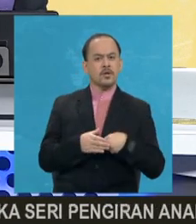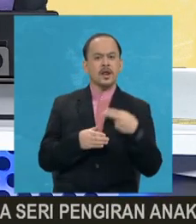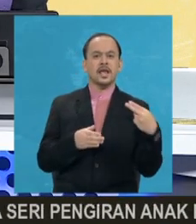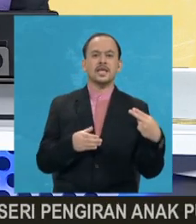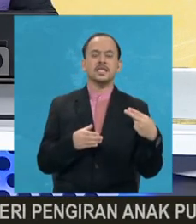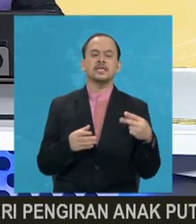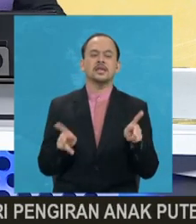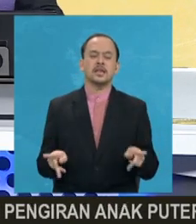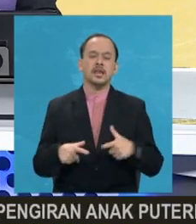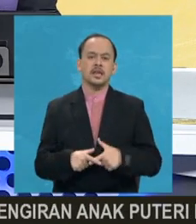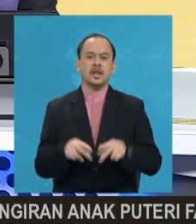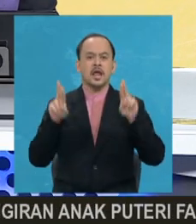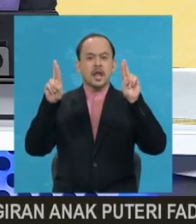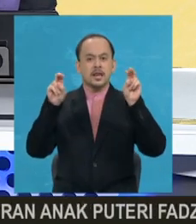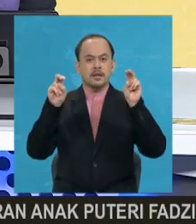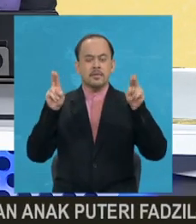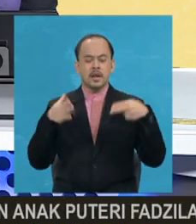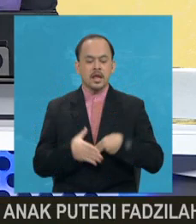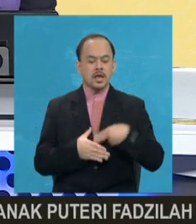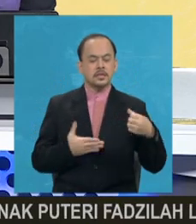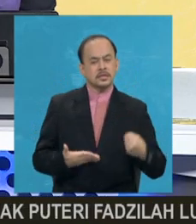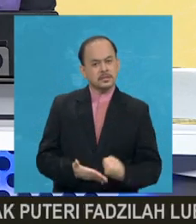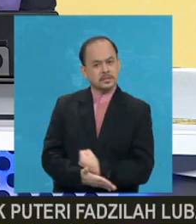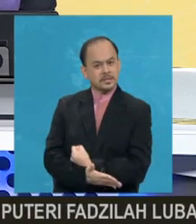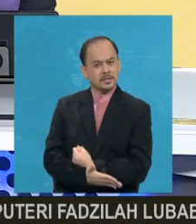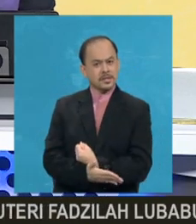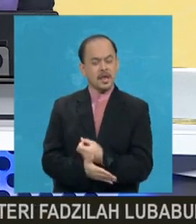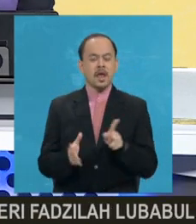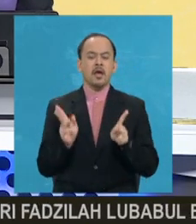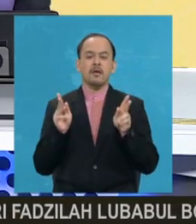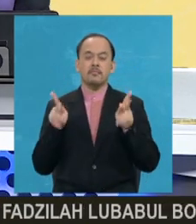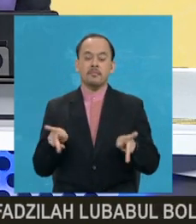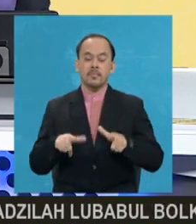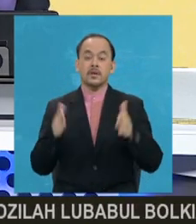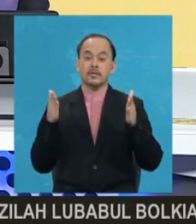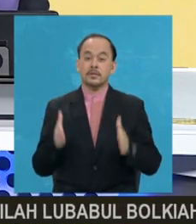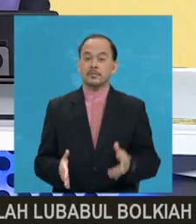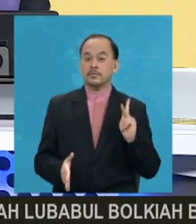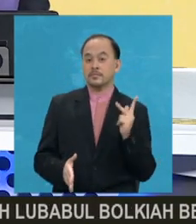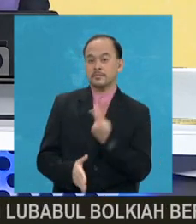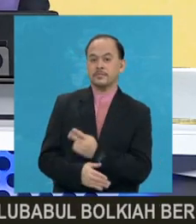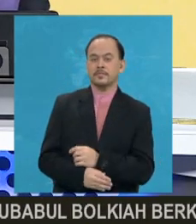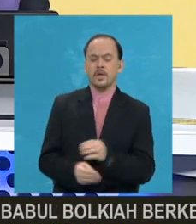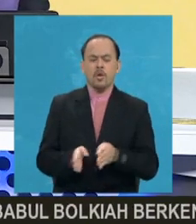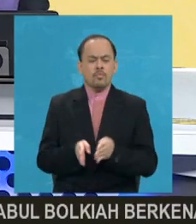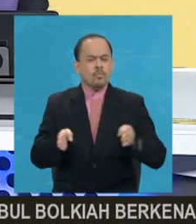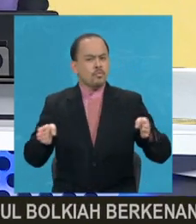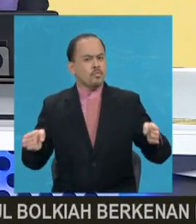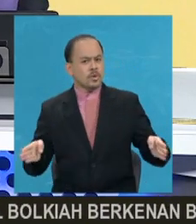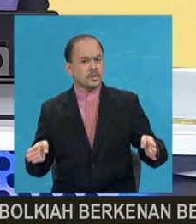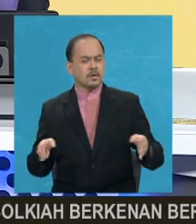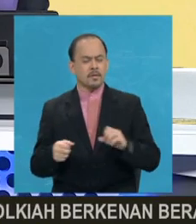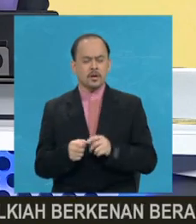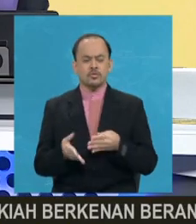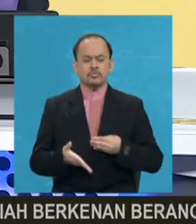dengan tema hasil segar peladang kita Ning diatur memperluaskan rangkaian pemasaran selain alternatif bagi